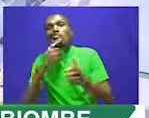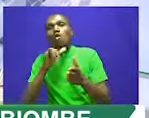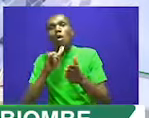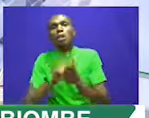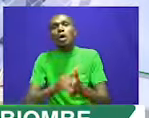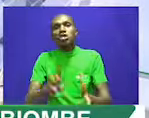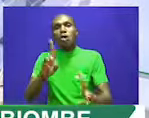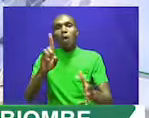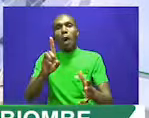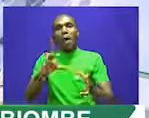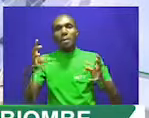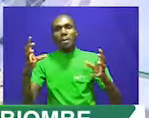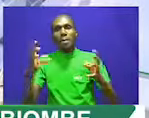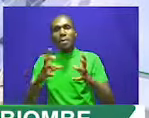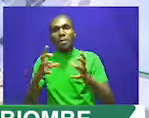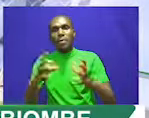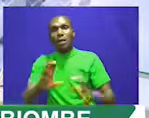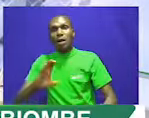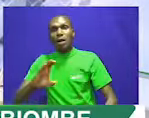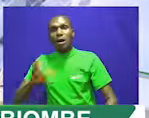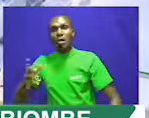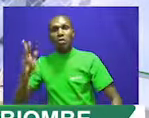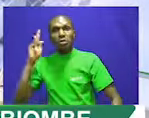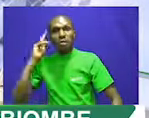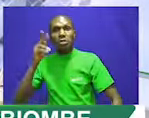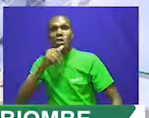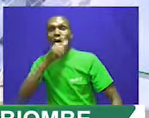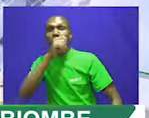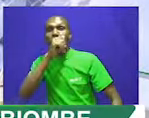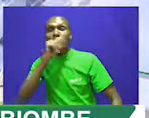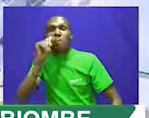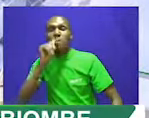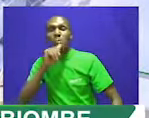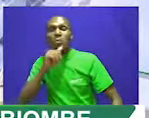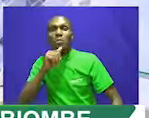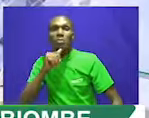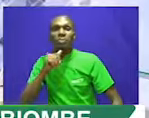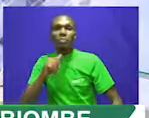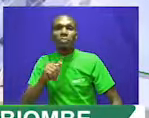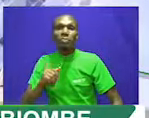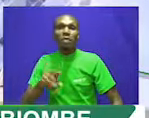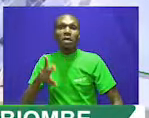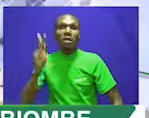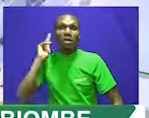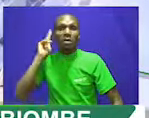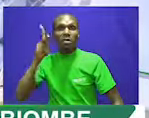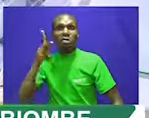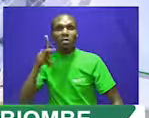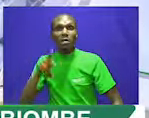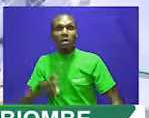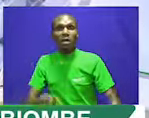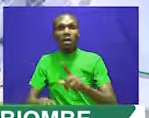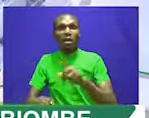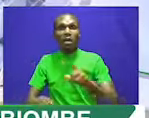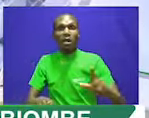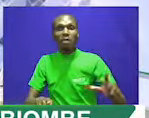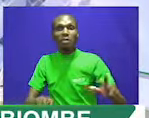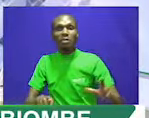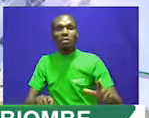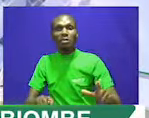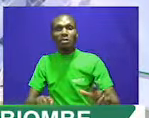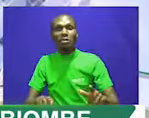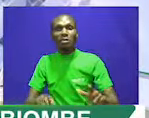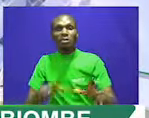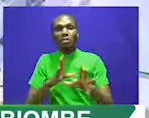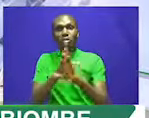Kimbeke Mokurwasi County ya Kisii katarige serikali kimanyikanta buna Kisii Endelevu Trust Initiative buna keti ligono